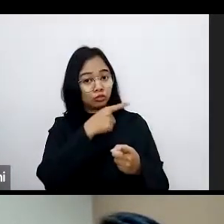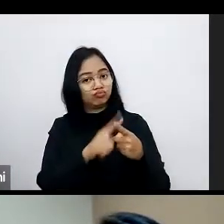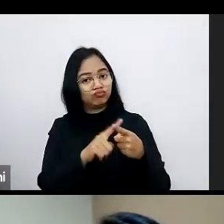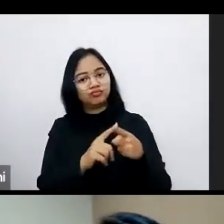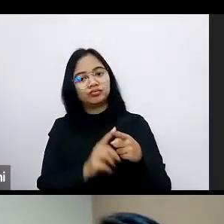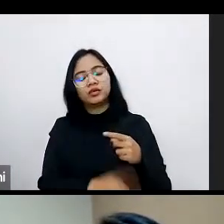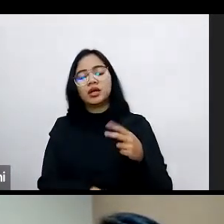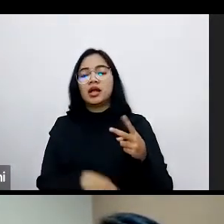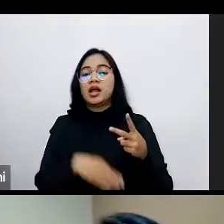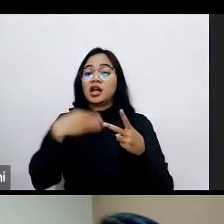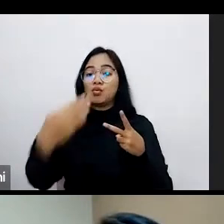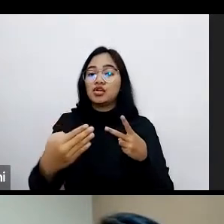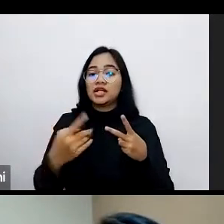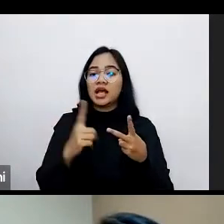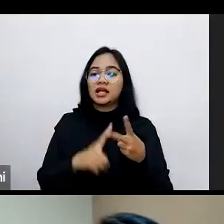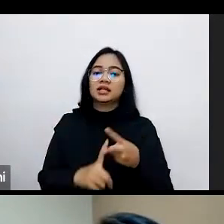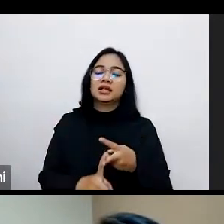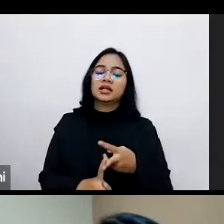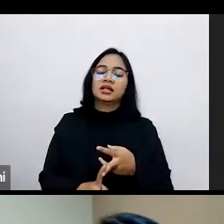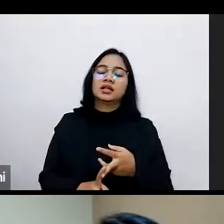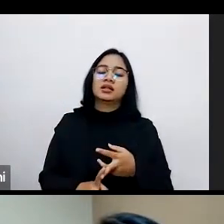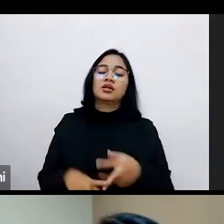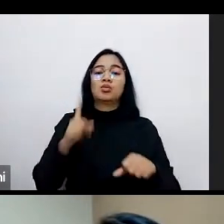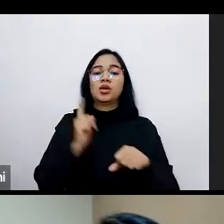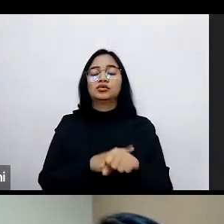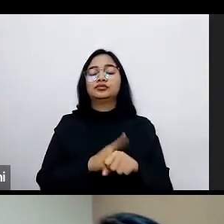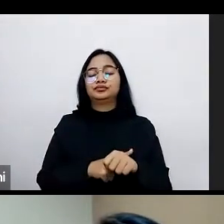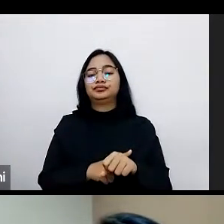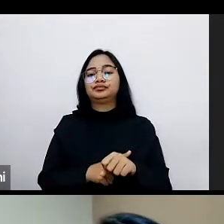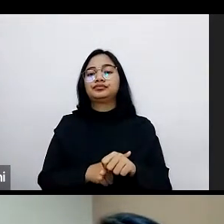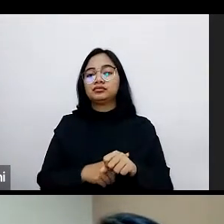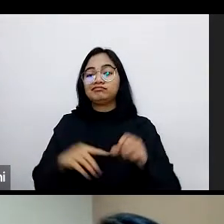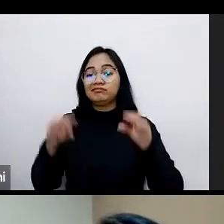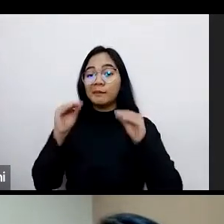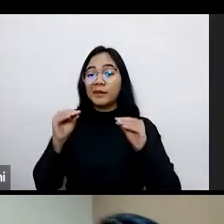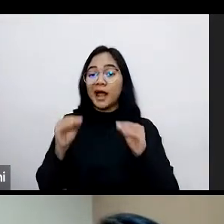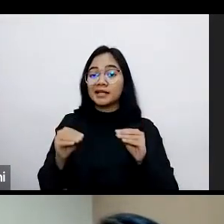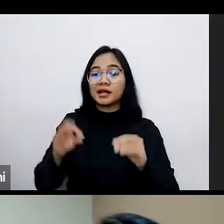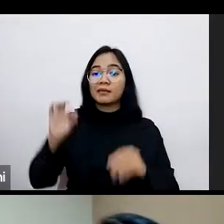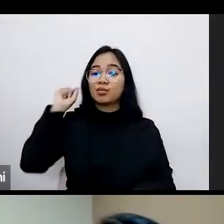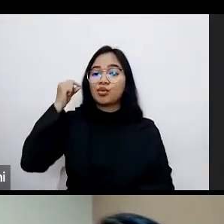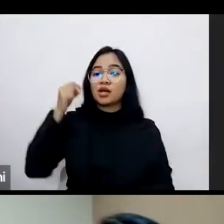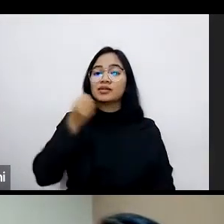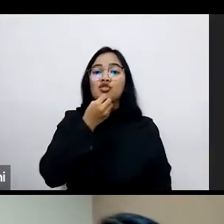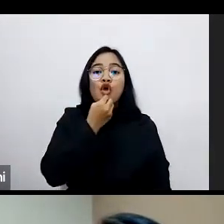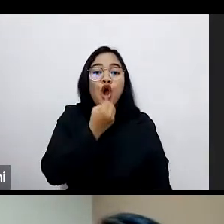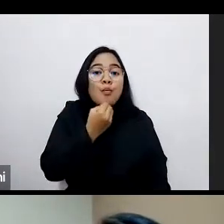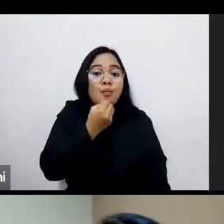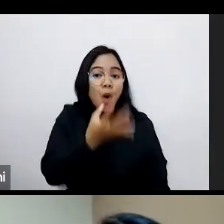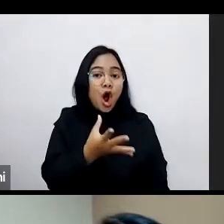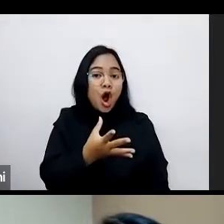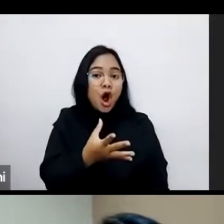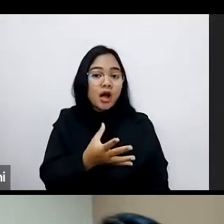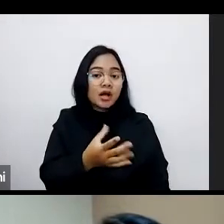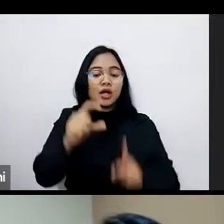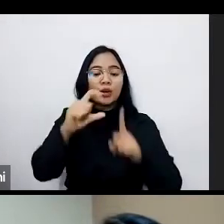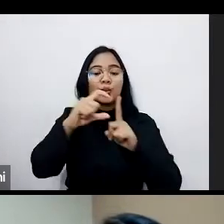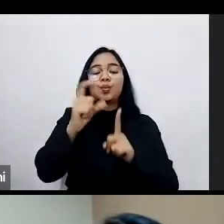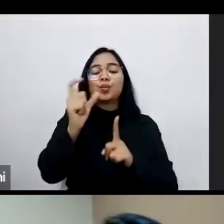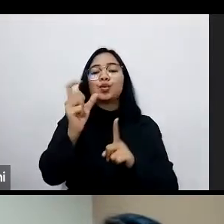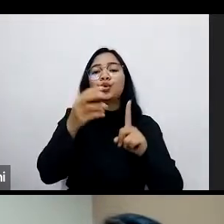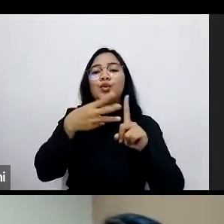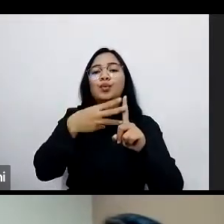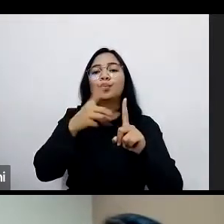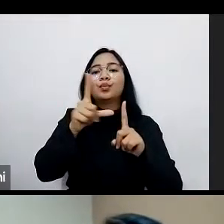hal lainnya adalah ketika akademisi perempuan bicara di publik, itu seringkali dia tidak dianggap serius,